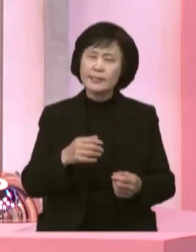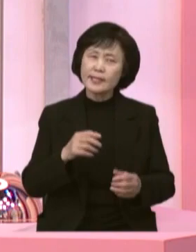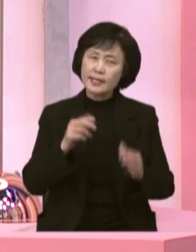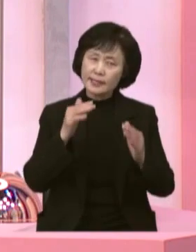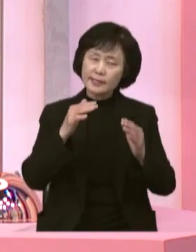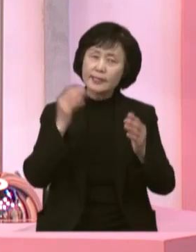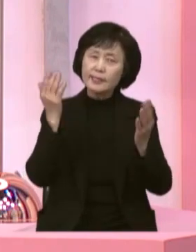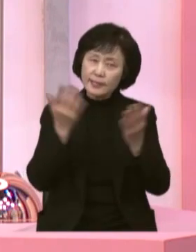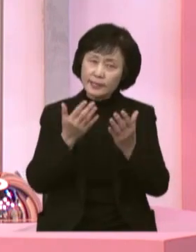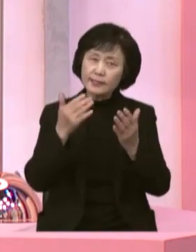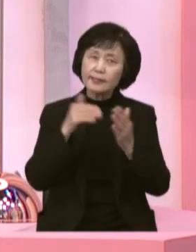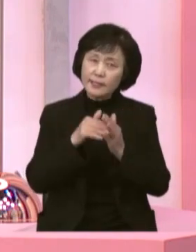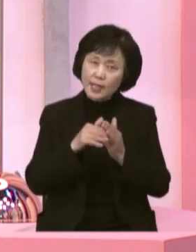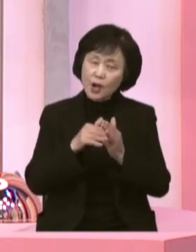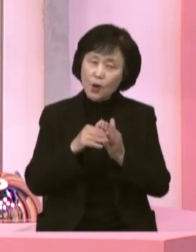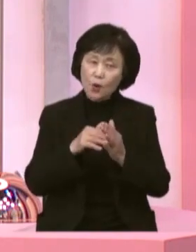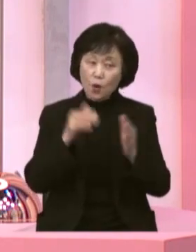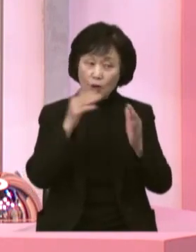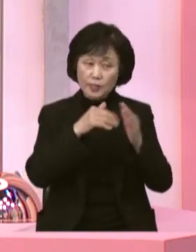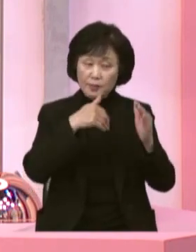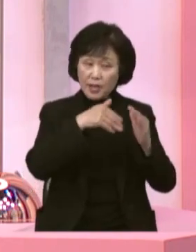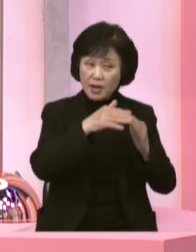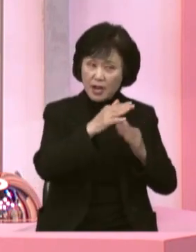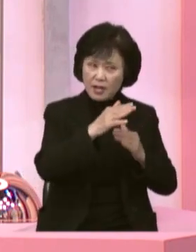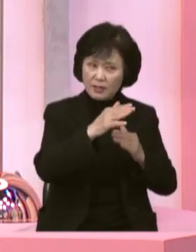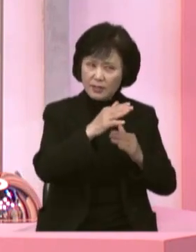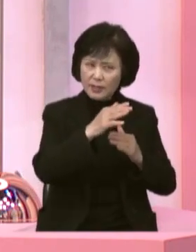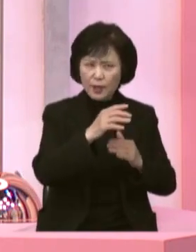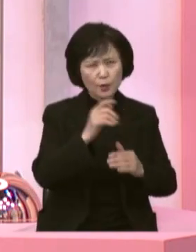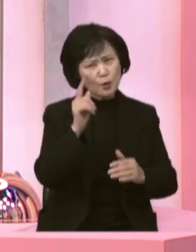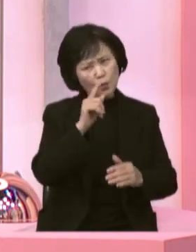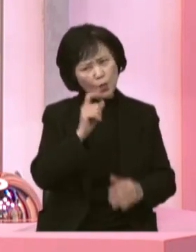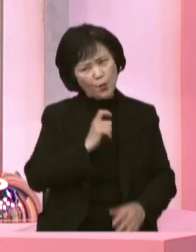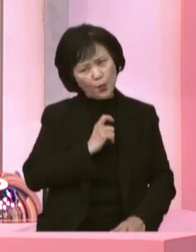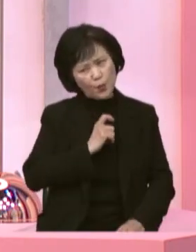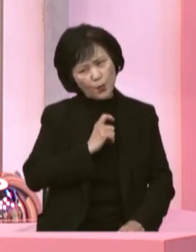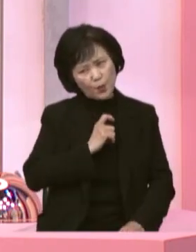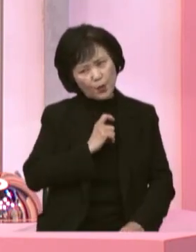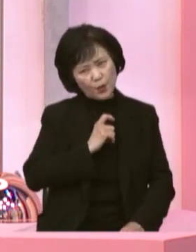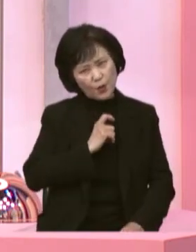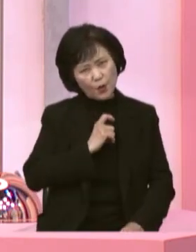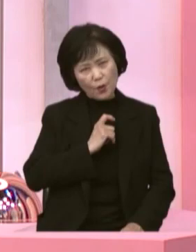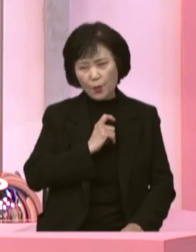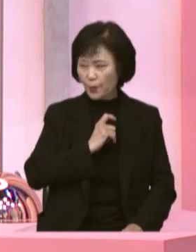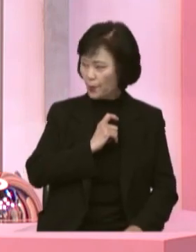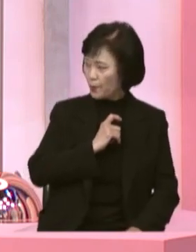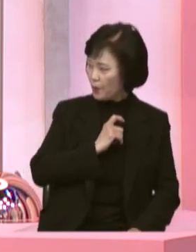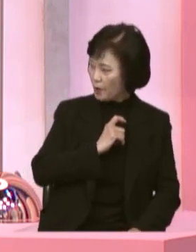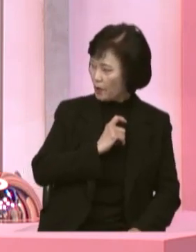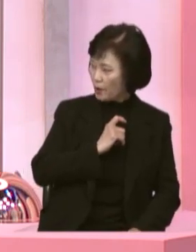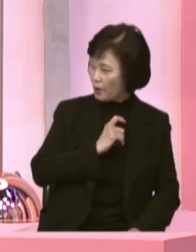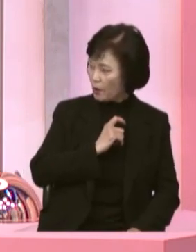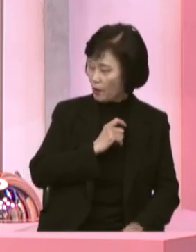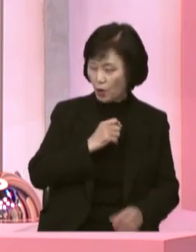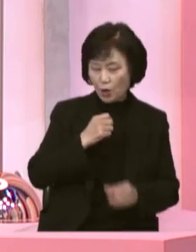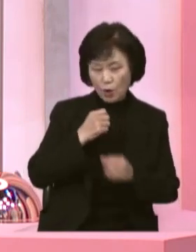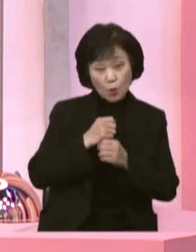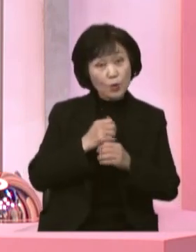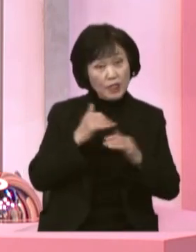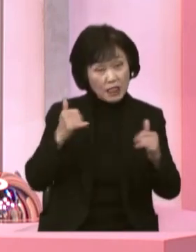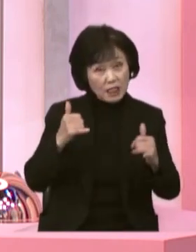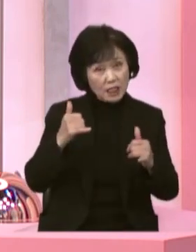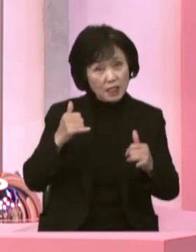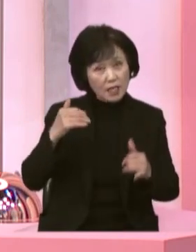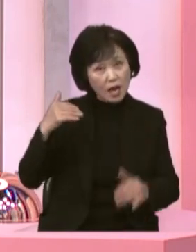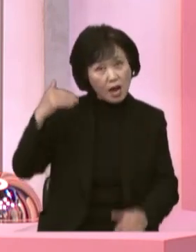저 문영미 씨 잠깐만 얘기해요. 네? 왜요? 그랬더니 아 잠깐만 얘기하면 된대. 근데 갑자기 아